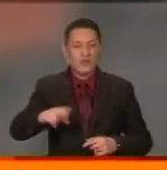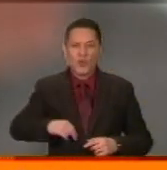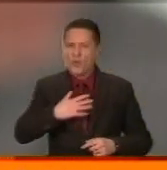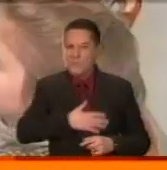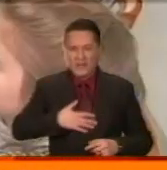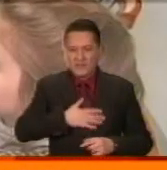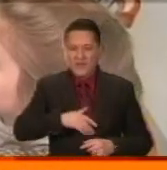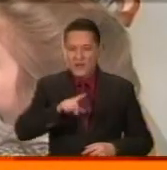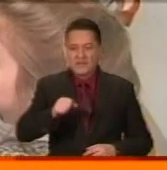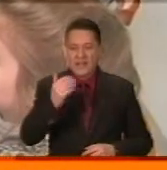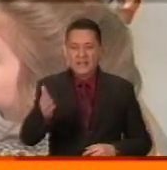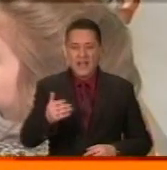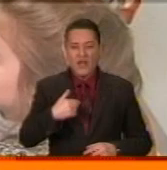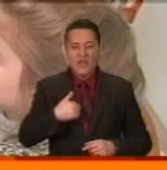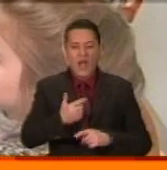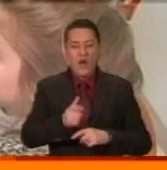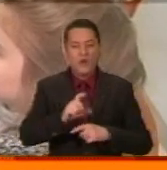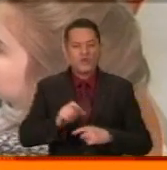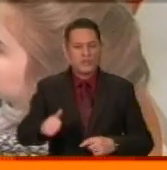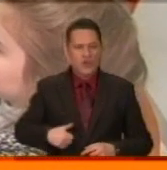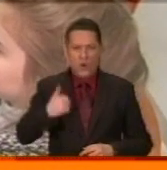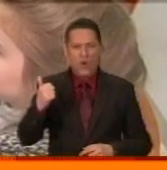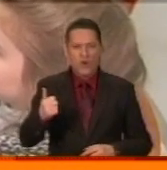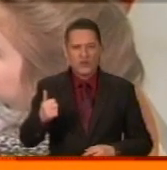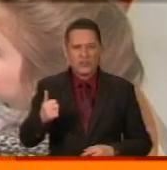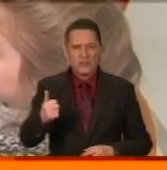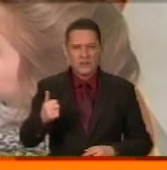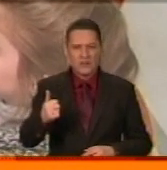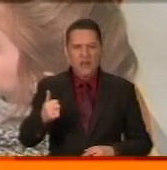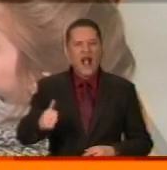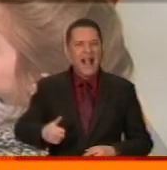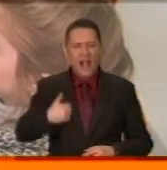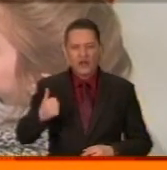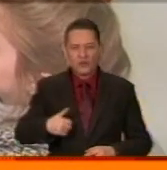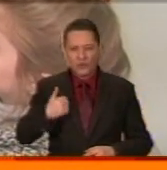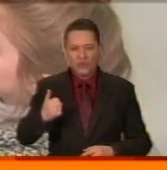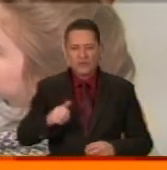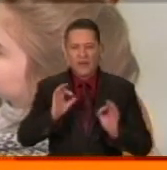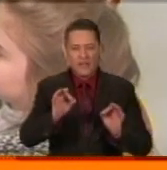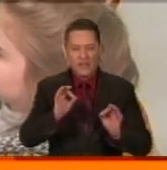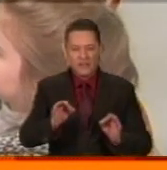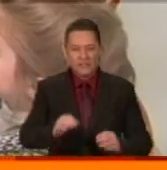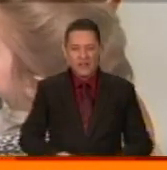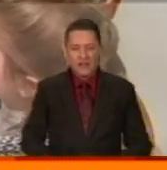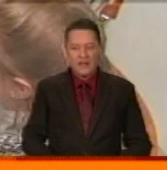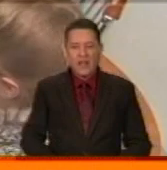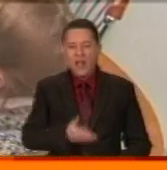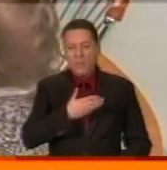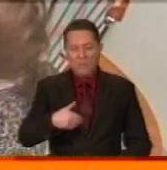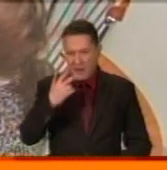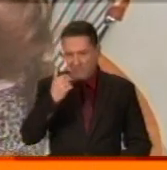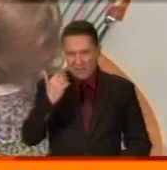переживают за нею. Я очень горда. Корд. Горжусь. Я горжусь, конечно. Ну, мы привыкли